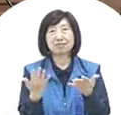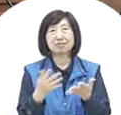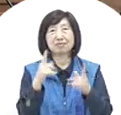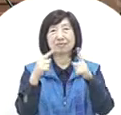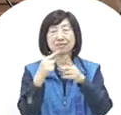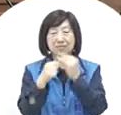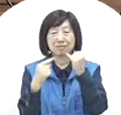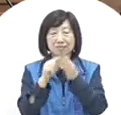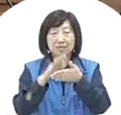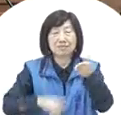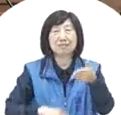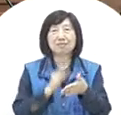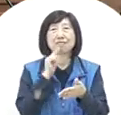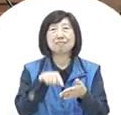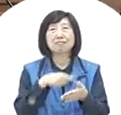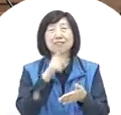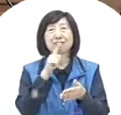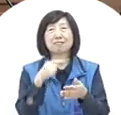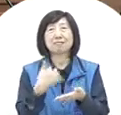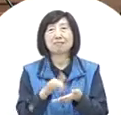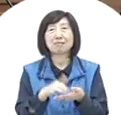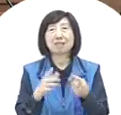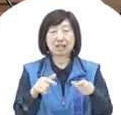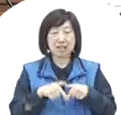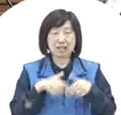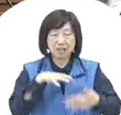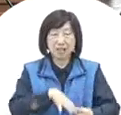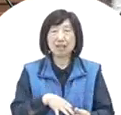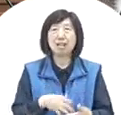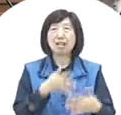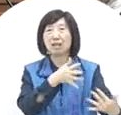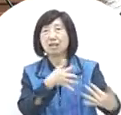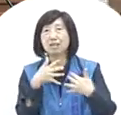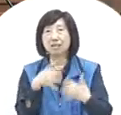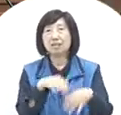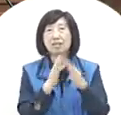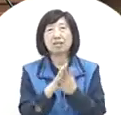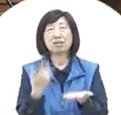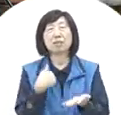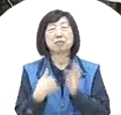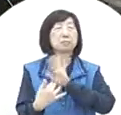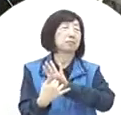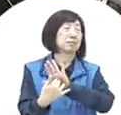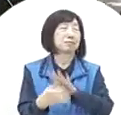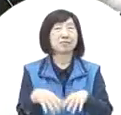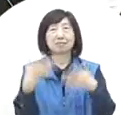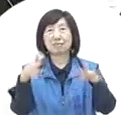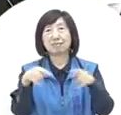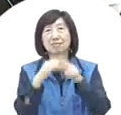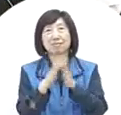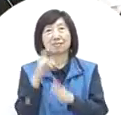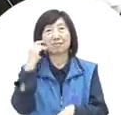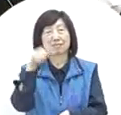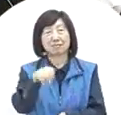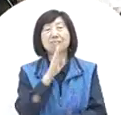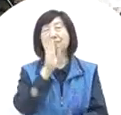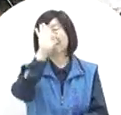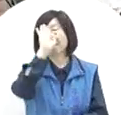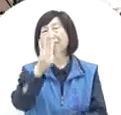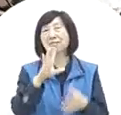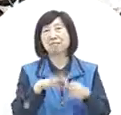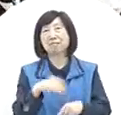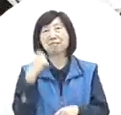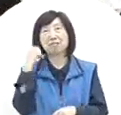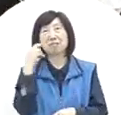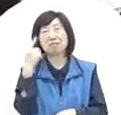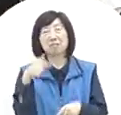因为目前所谓的心理治疗、心理諮商是被排斥的，大家觉得这是有病的，我们污名化了